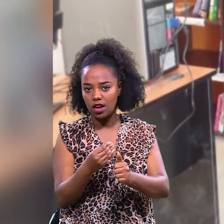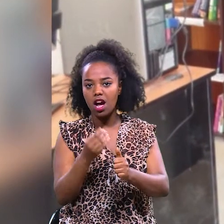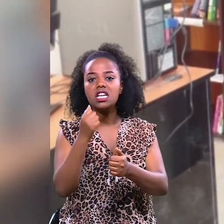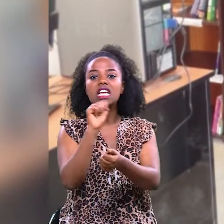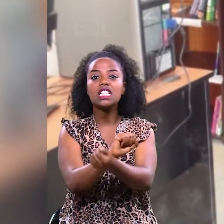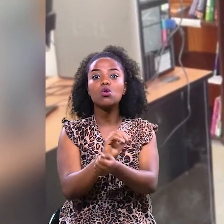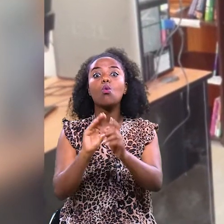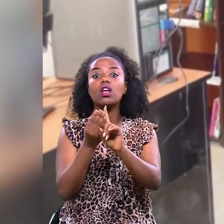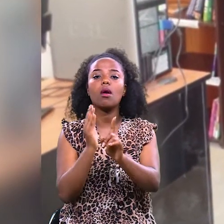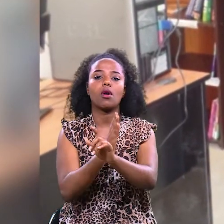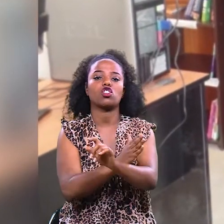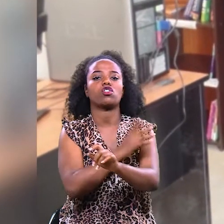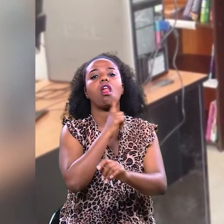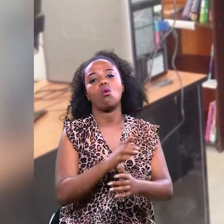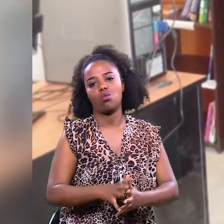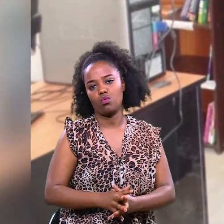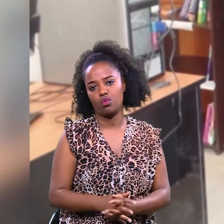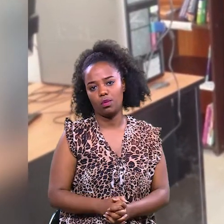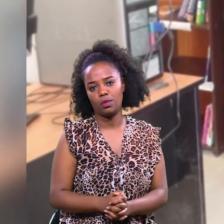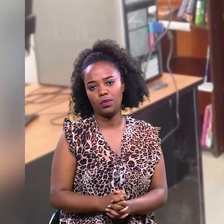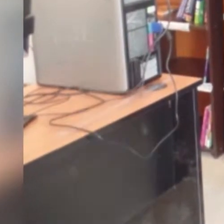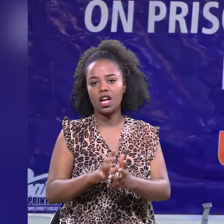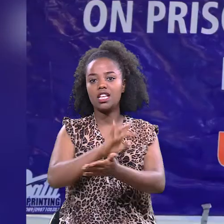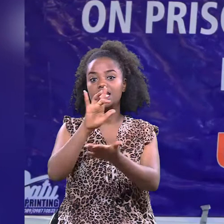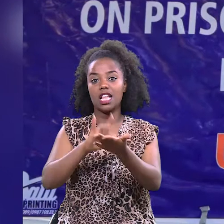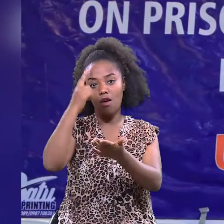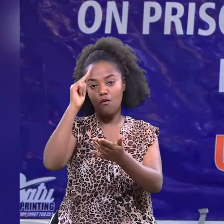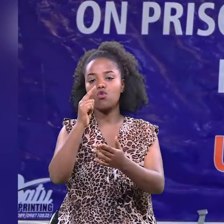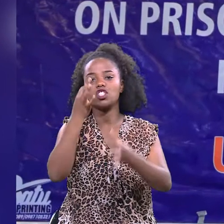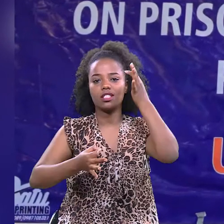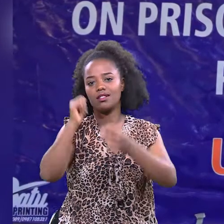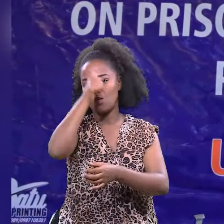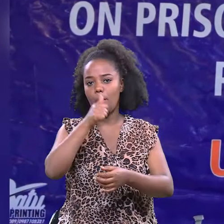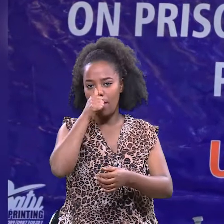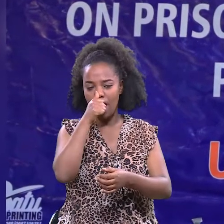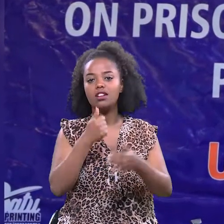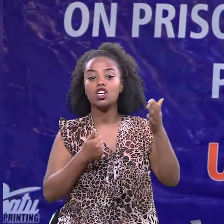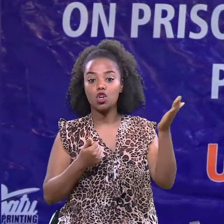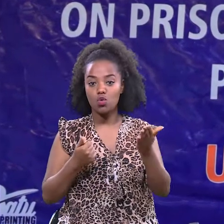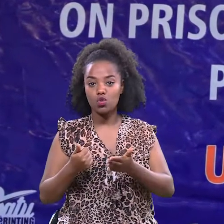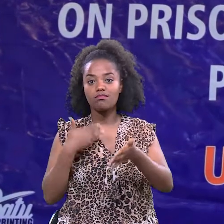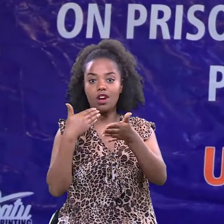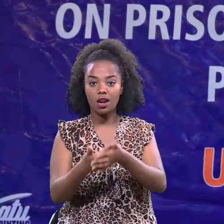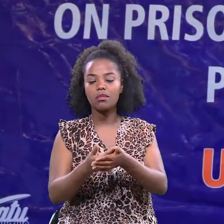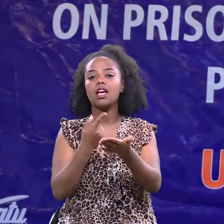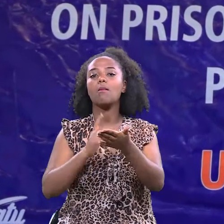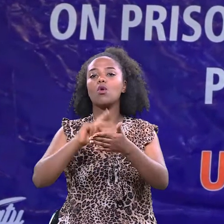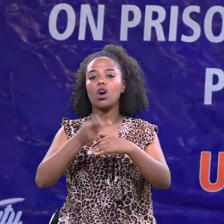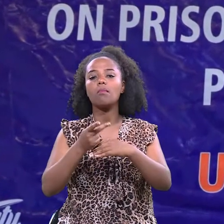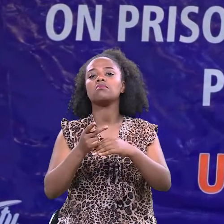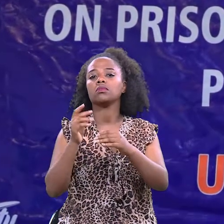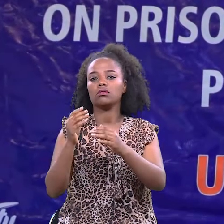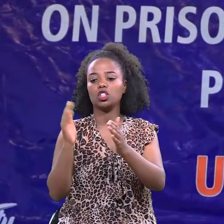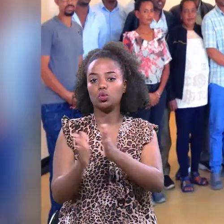ተፈጻሚ መሆናቸውን መከታተልና የእስር ሁኔታን ማሻሻል ነው። ሴንተር ፎር ጀስቲስ ኢትዮጵያ እንግዶችንና የፕሮግራም ግብዓቶችን